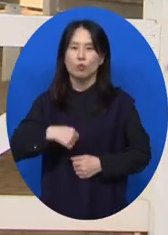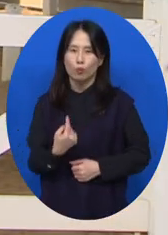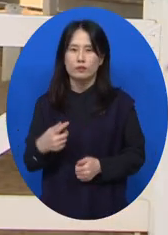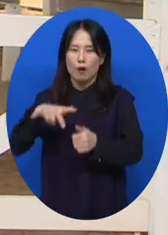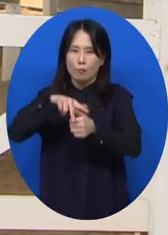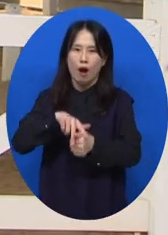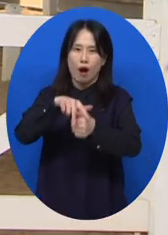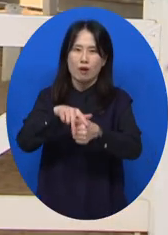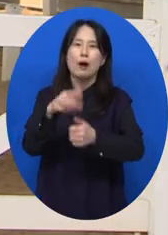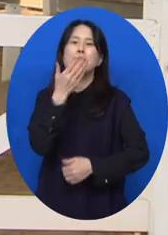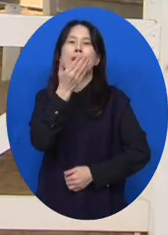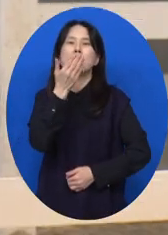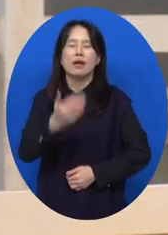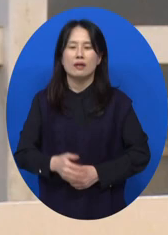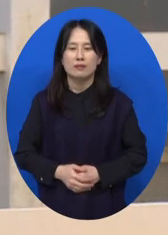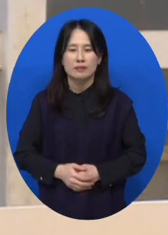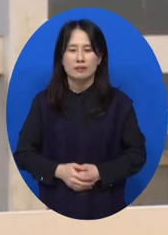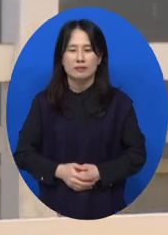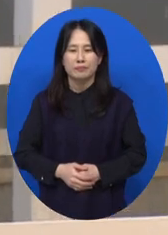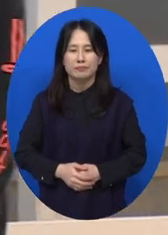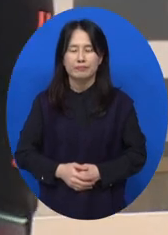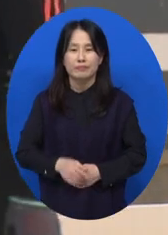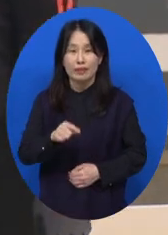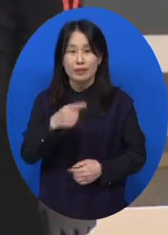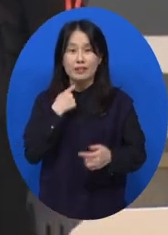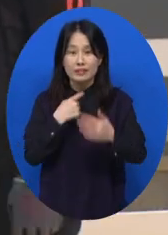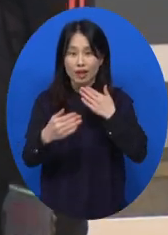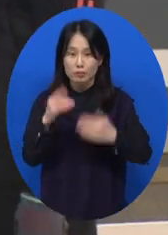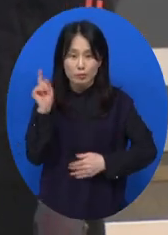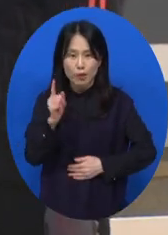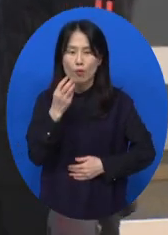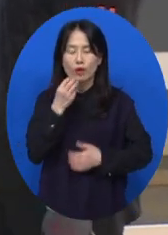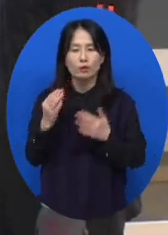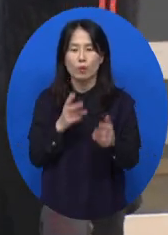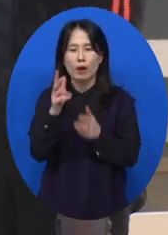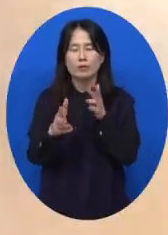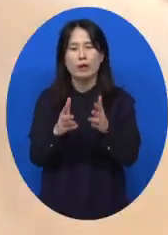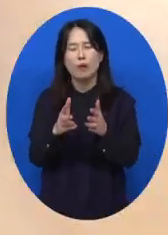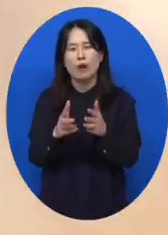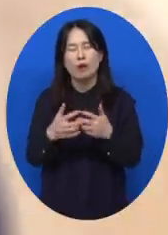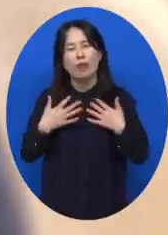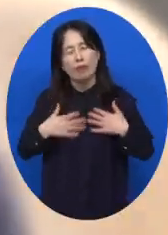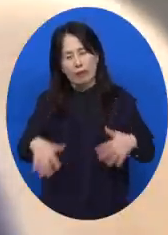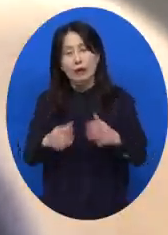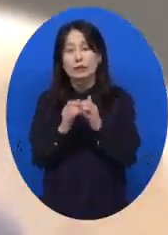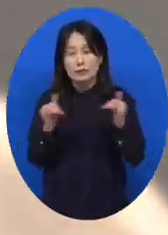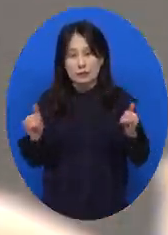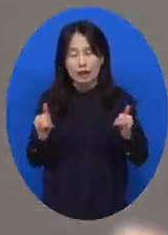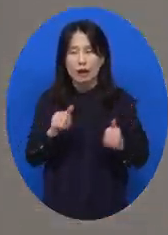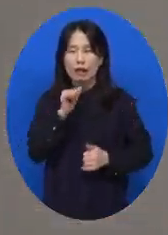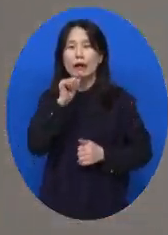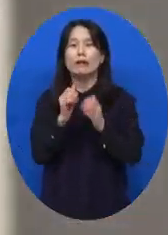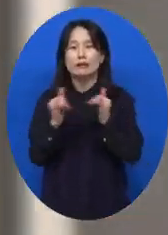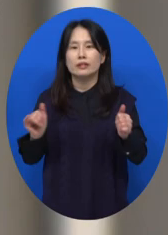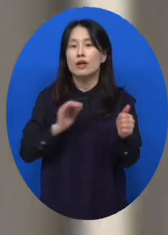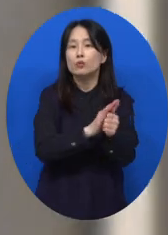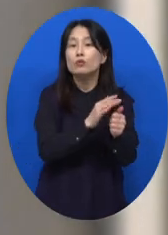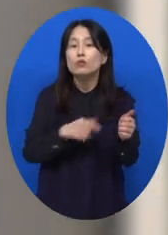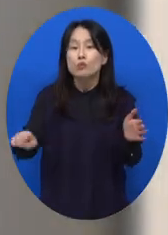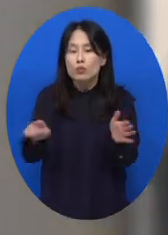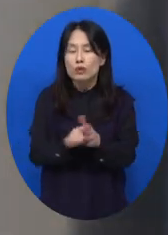말을 탈 수 있게 됐습니다이 체험은 경기도가 사회적 약자 소외 취약계층에 지원하는